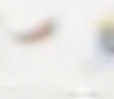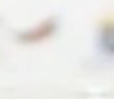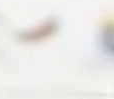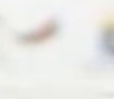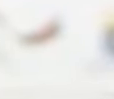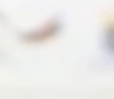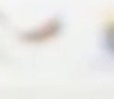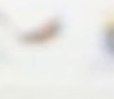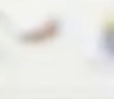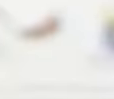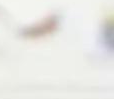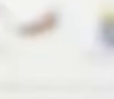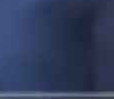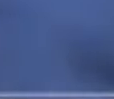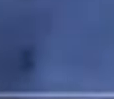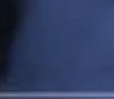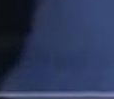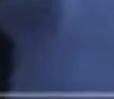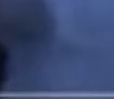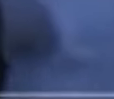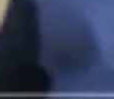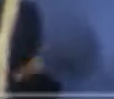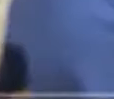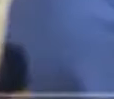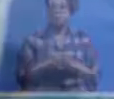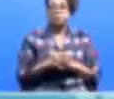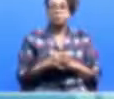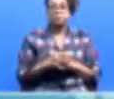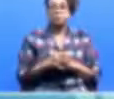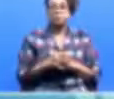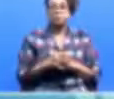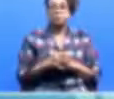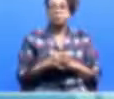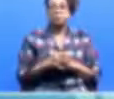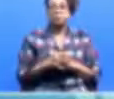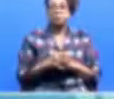Kwingineko.